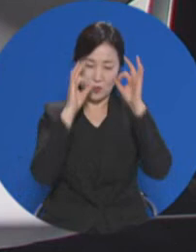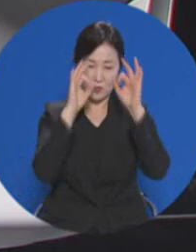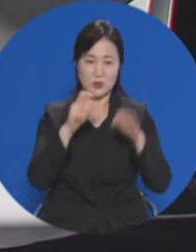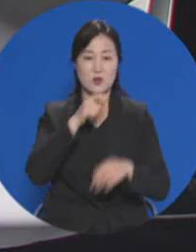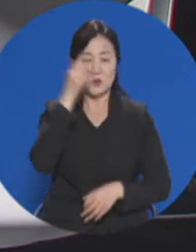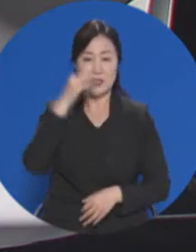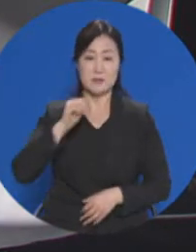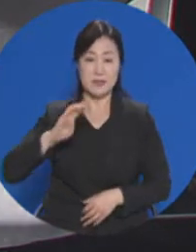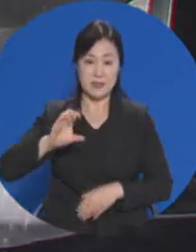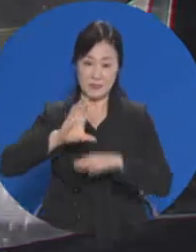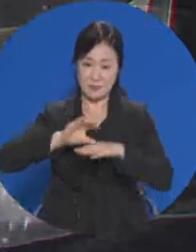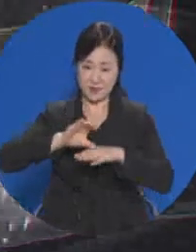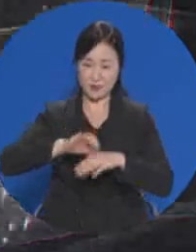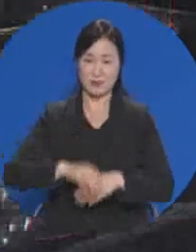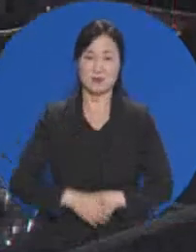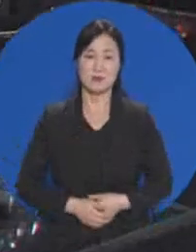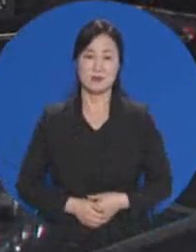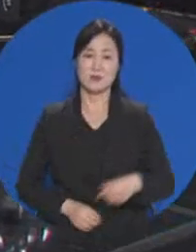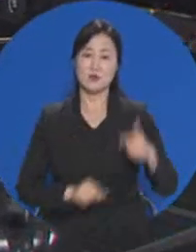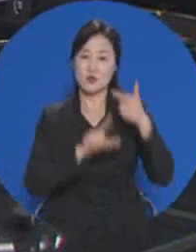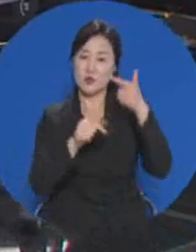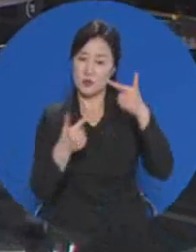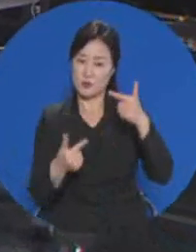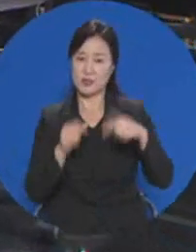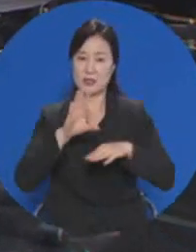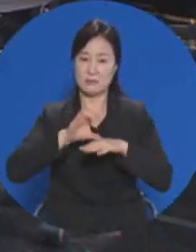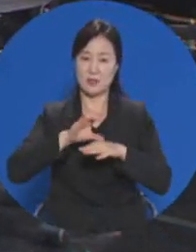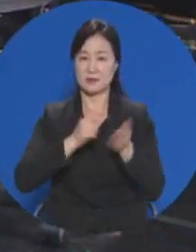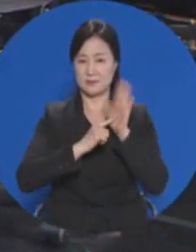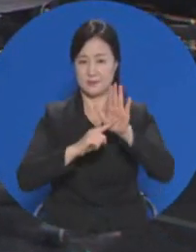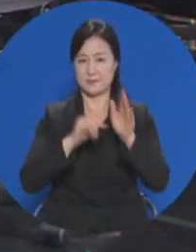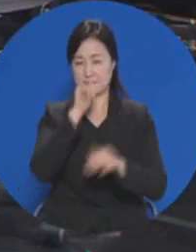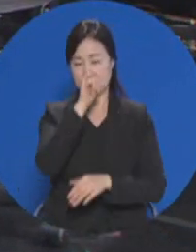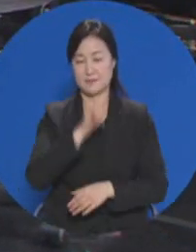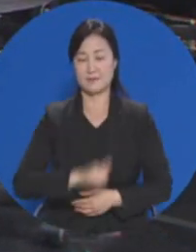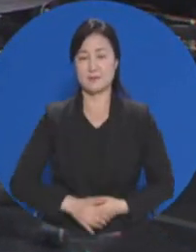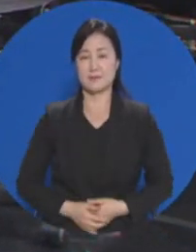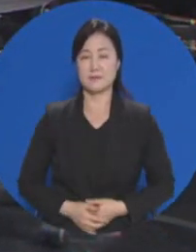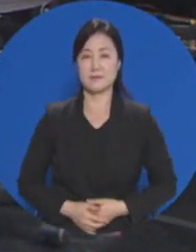토크쇼 뉴스앤 이슈는 다음 달 6일 방영됩니다. MBC 뉴스 조희원입니다.